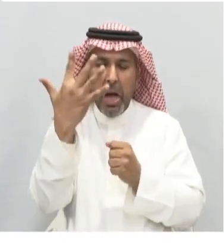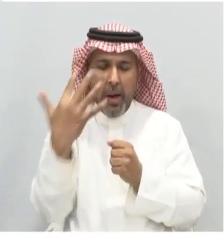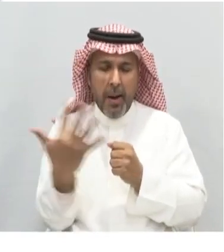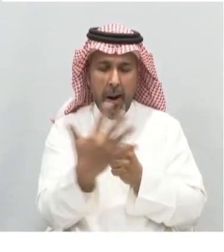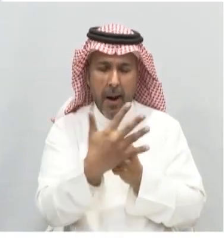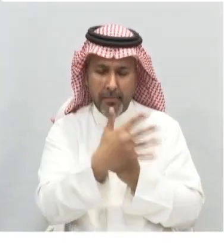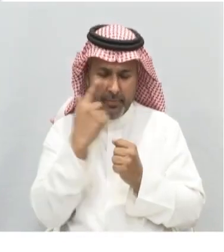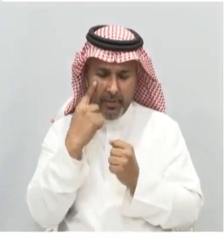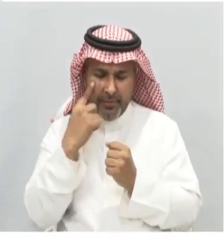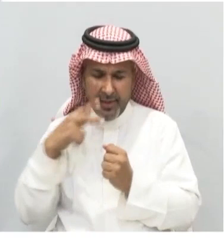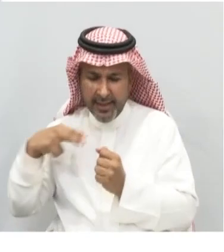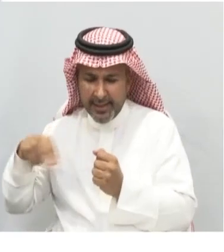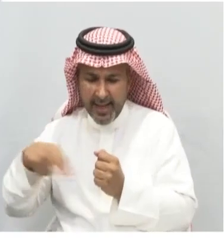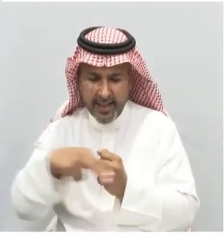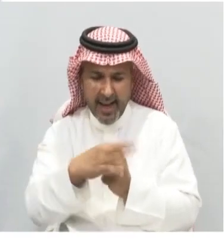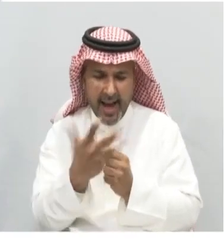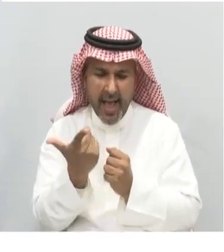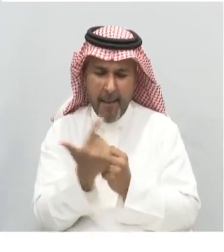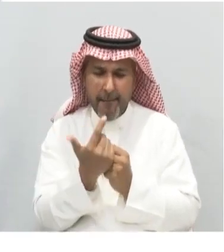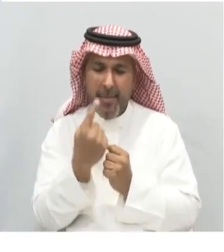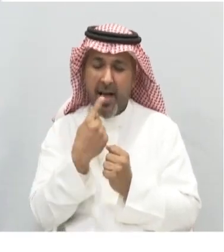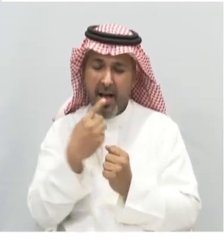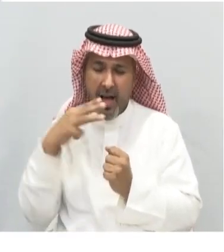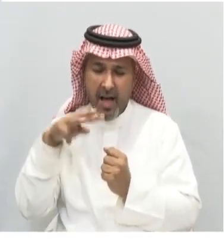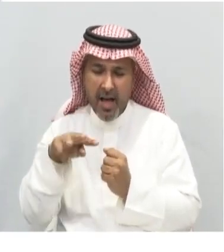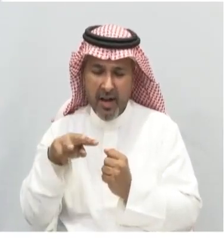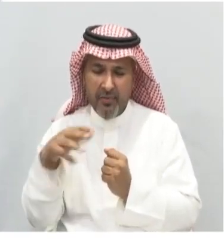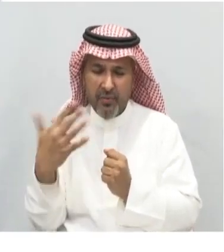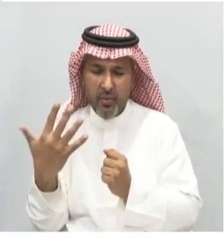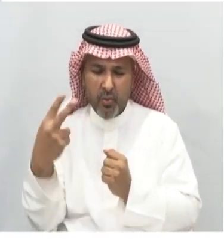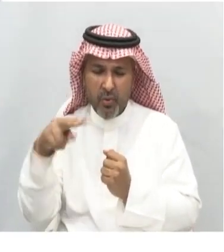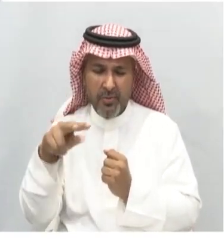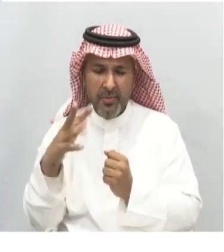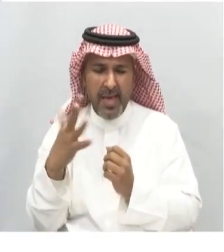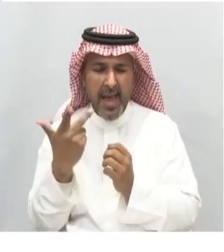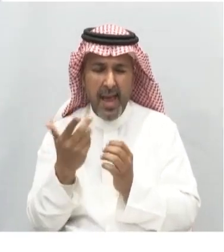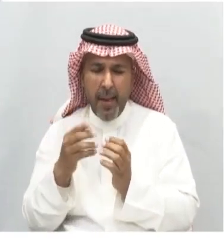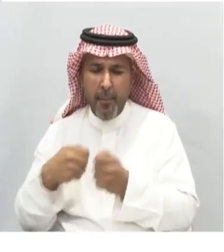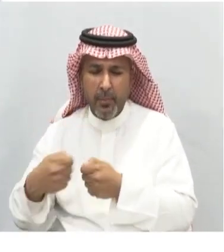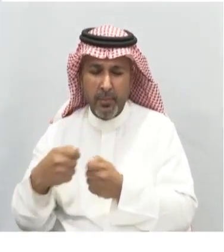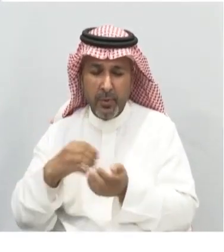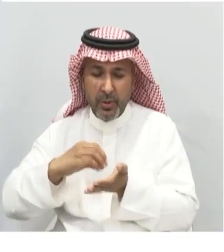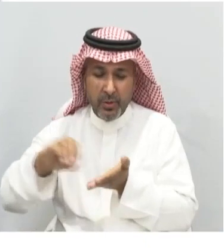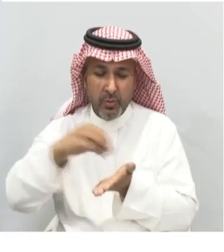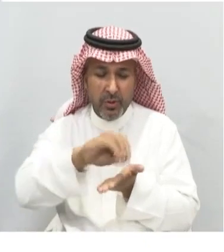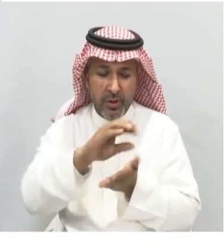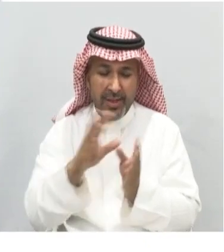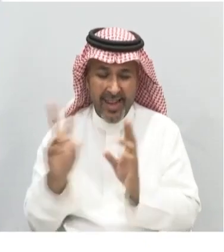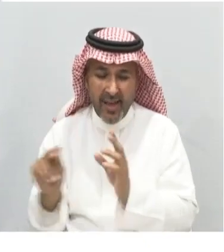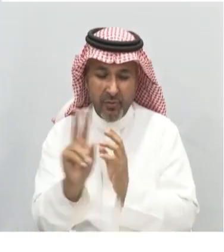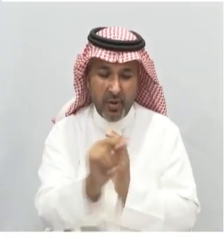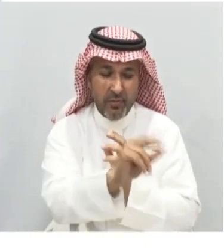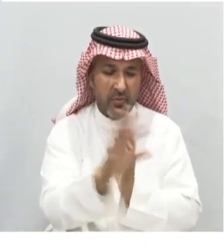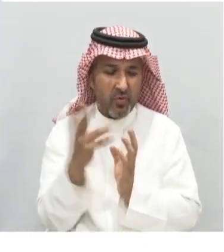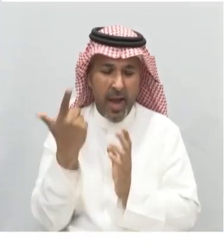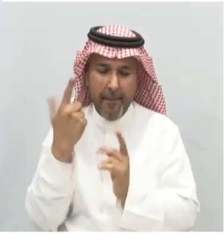الخمسه بالتساوي فكم شخصا دخل عبر كل مدخل وحتى نجيب على هذا السؤال ماذا نحتاج